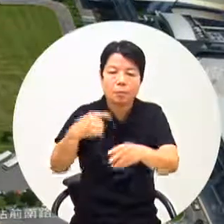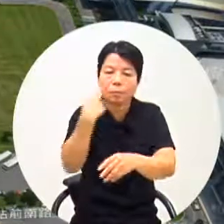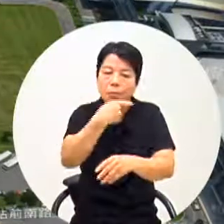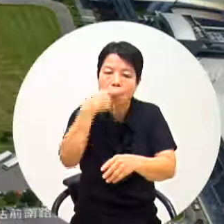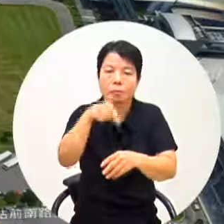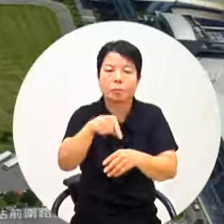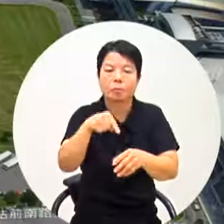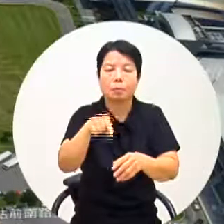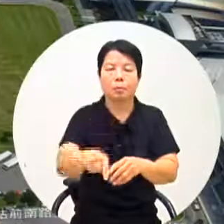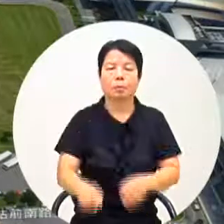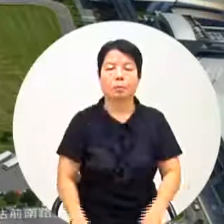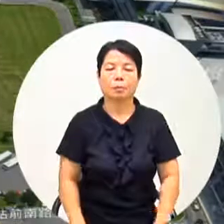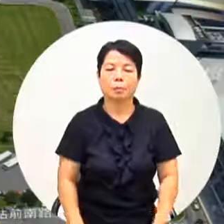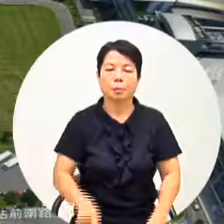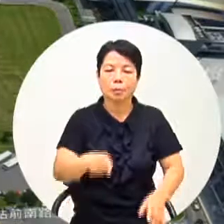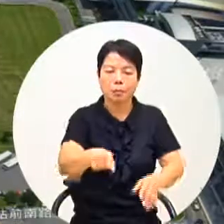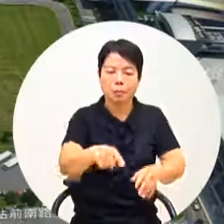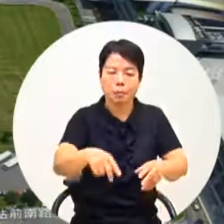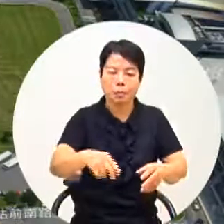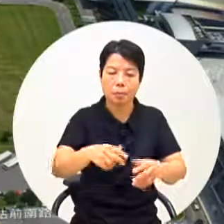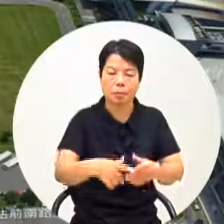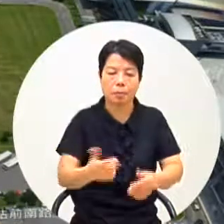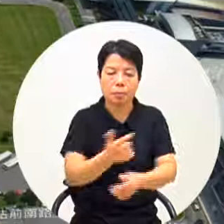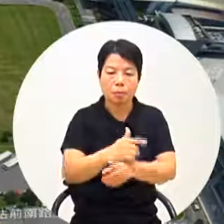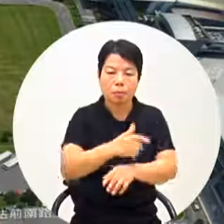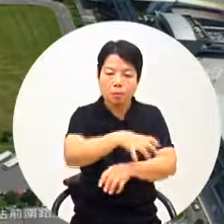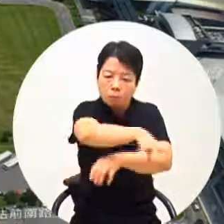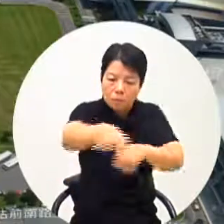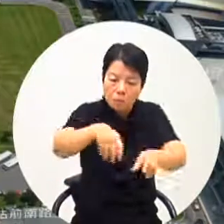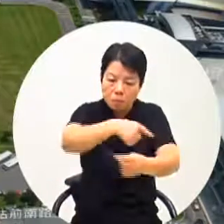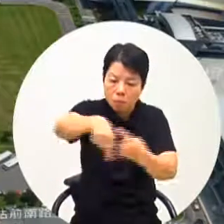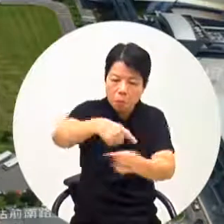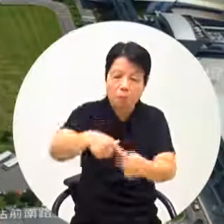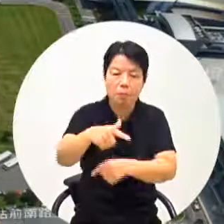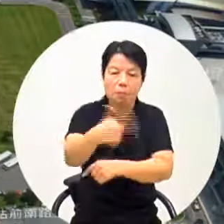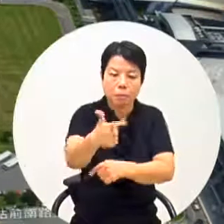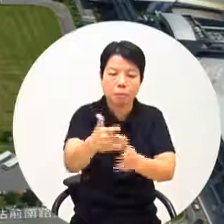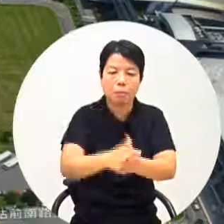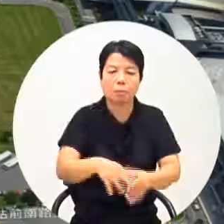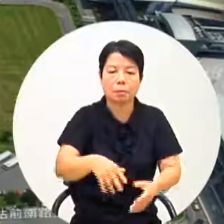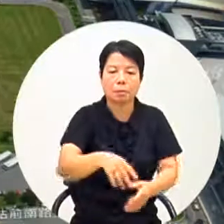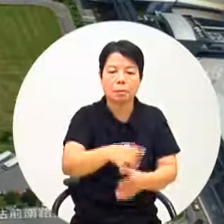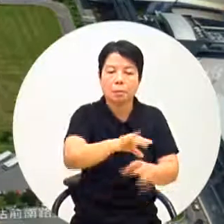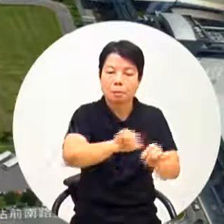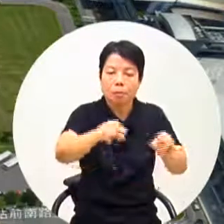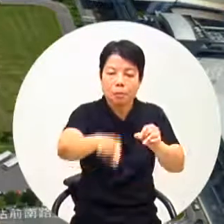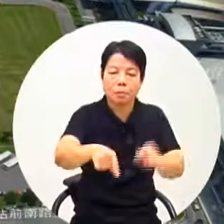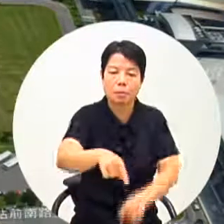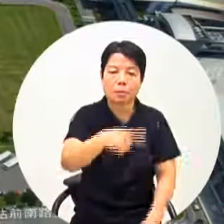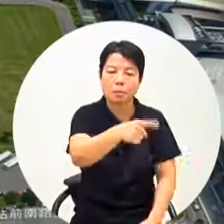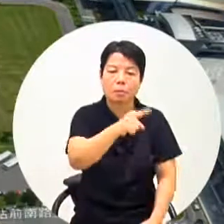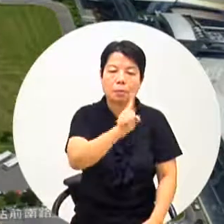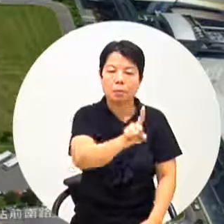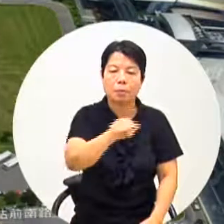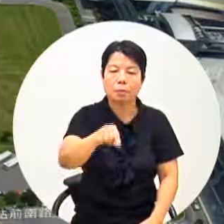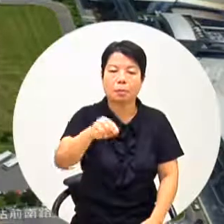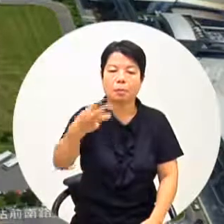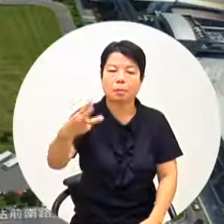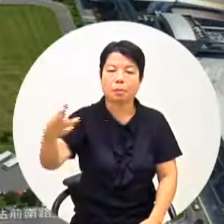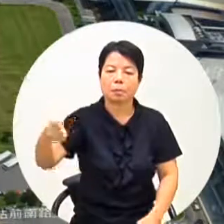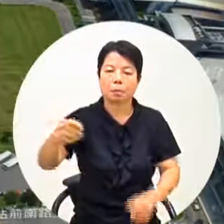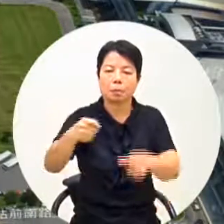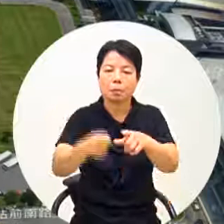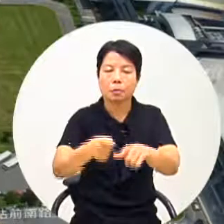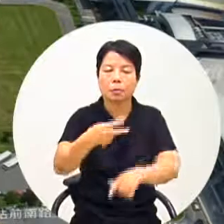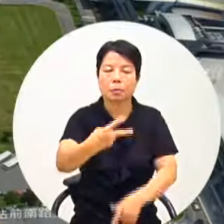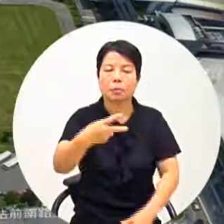们这个本市的6大转运站之一。好，那计划面积1.33公顷啊，那我们希望呢，这个透过我们这样子西部